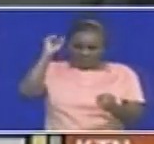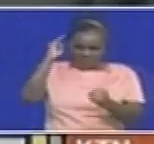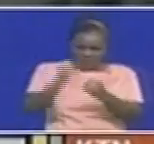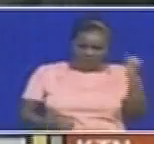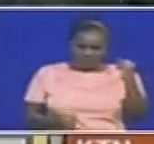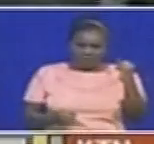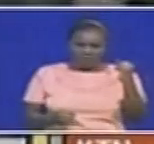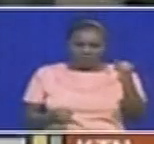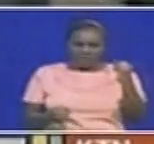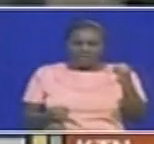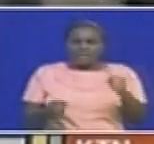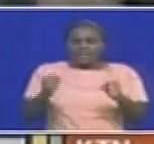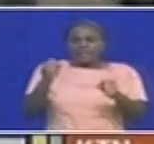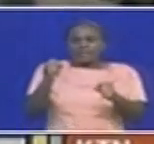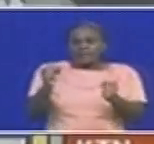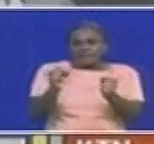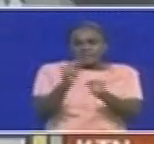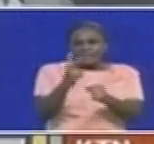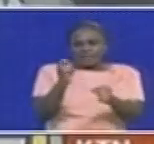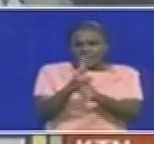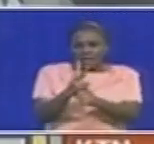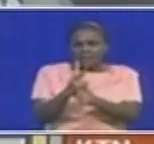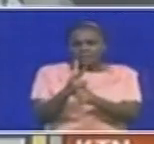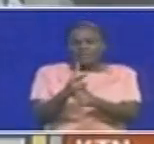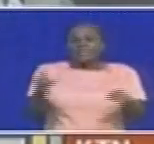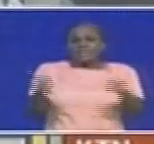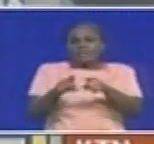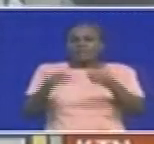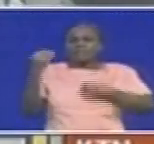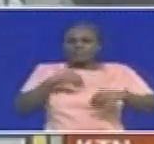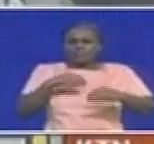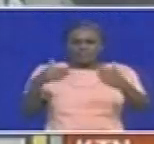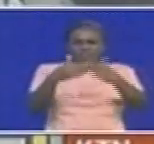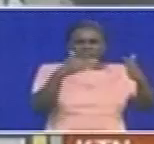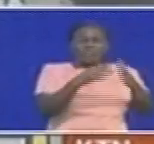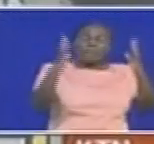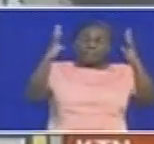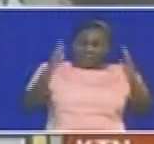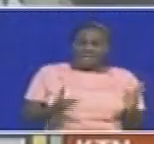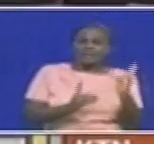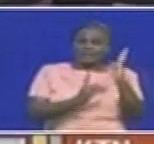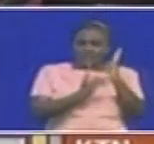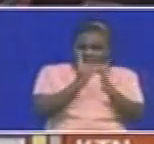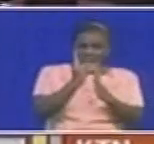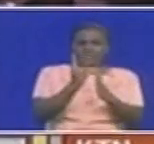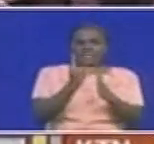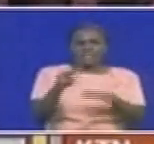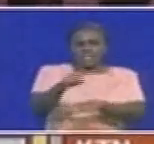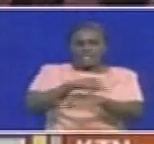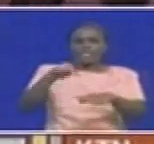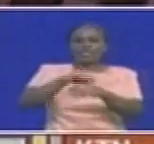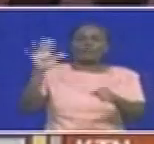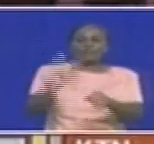by the end of December 2014. Ufisadi umetajwa kuwa kizingiti kikubwa cha maendeleo na kukua kwa uchumi nchini.